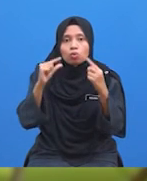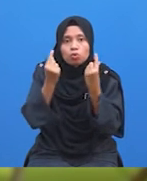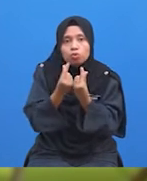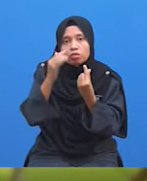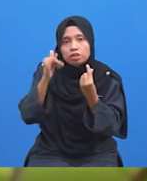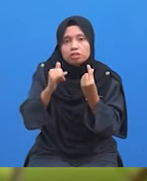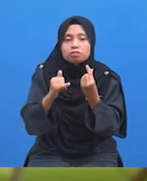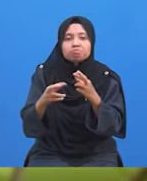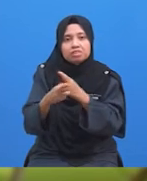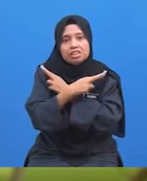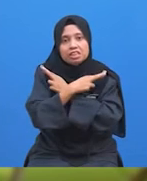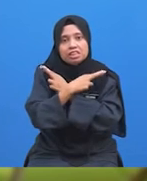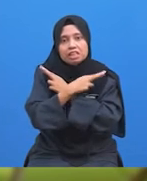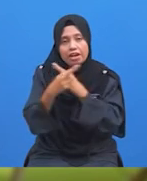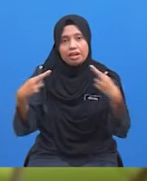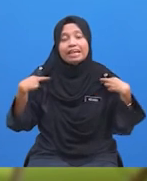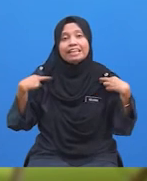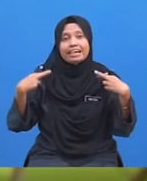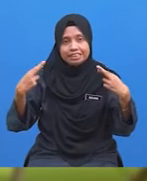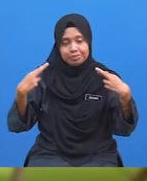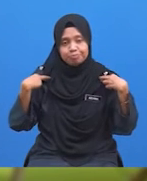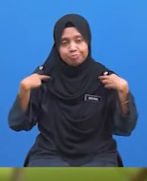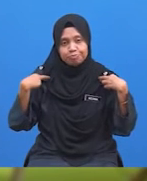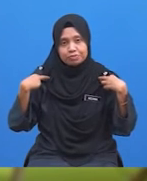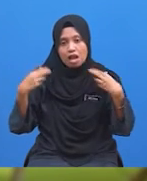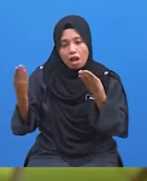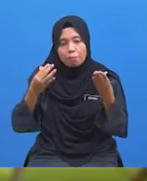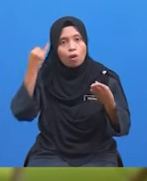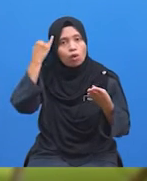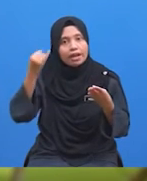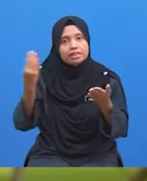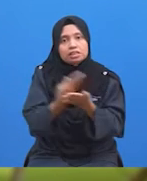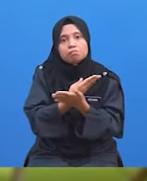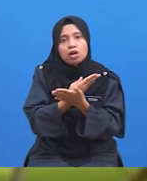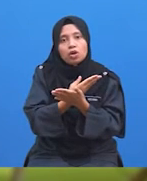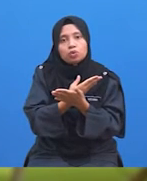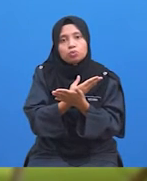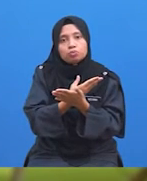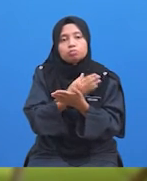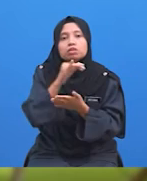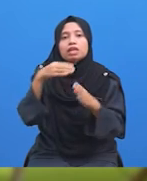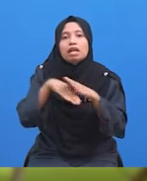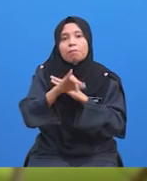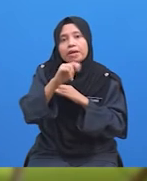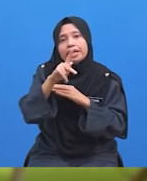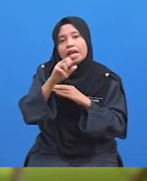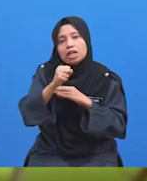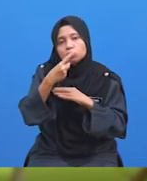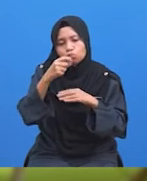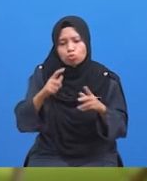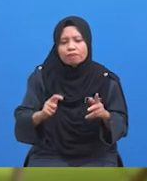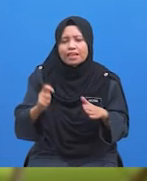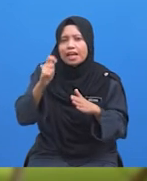besar dari berhikmat and membawa ide baru dalam sektor pertanian dan AIDS yang boleh